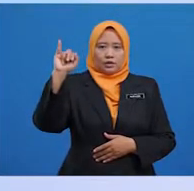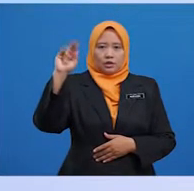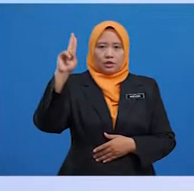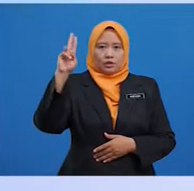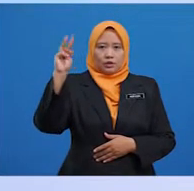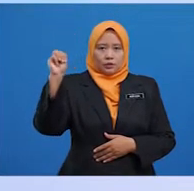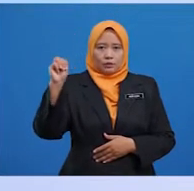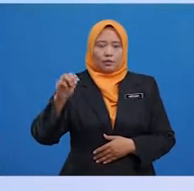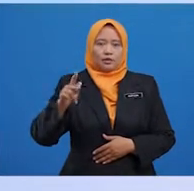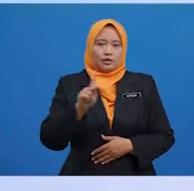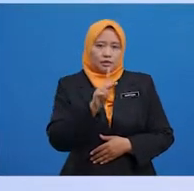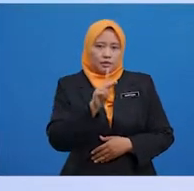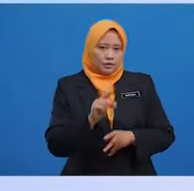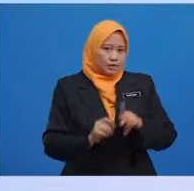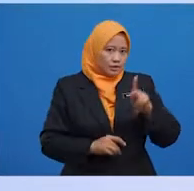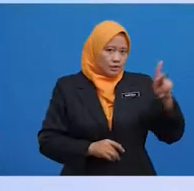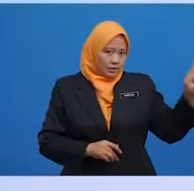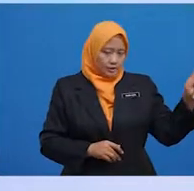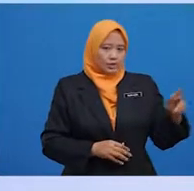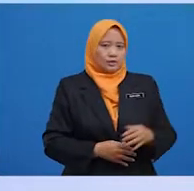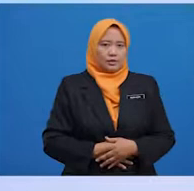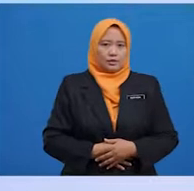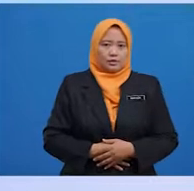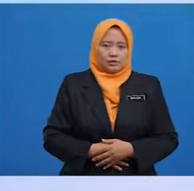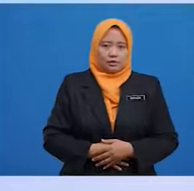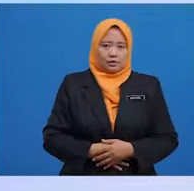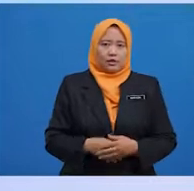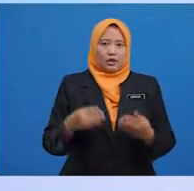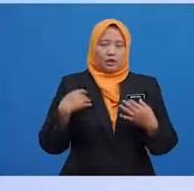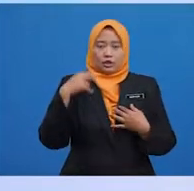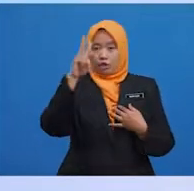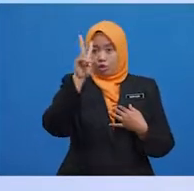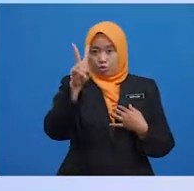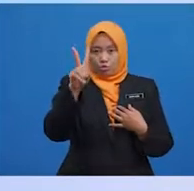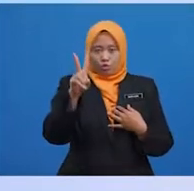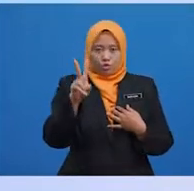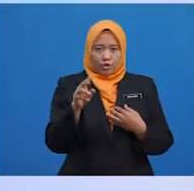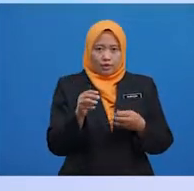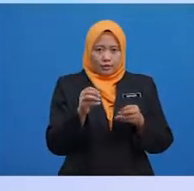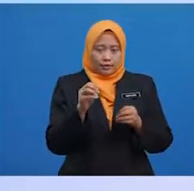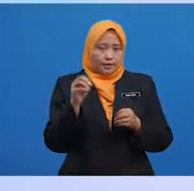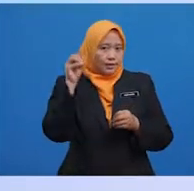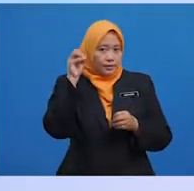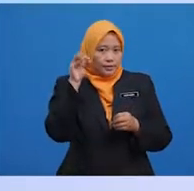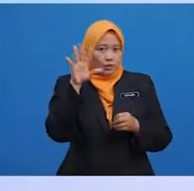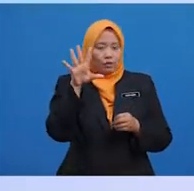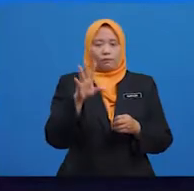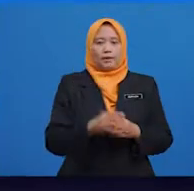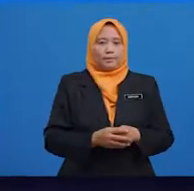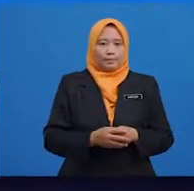Salur darah terbahagi kepada 3, iaitu arteri, vena dan